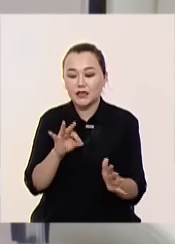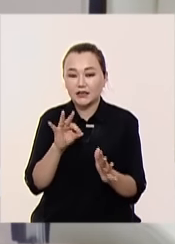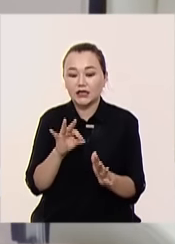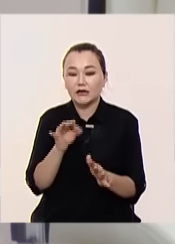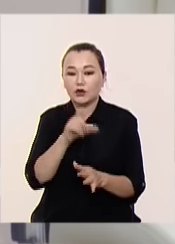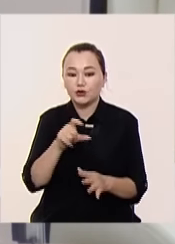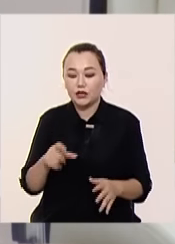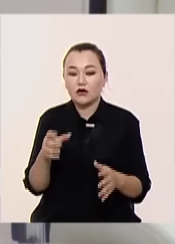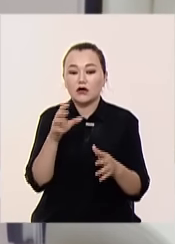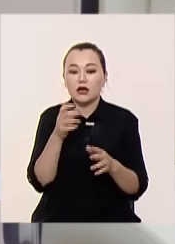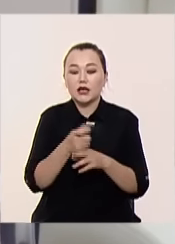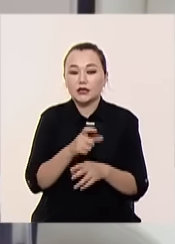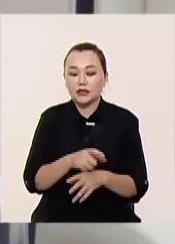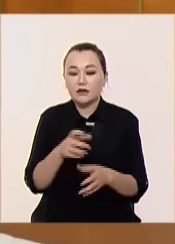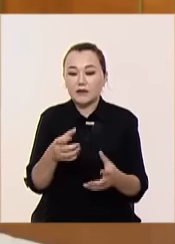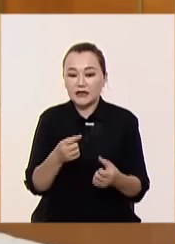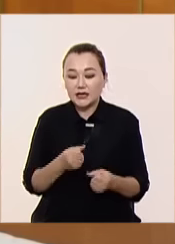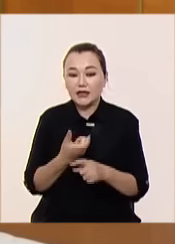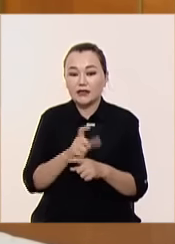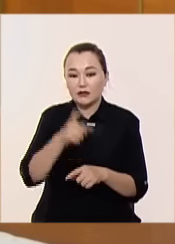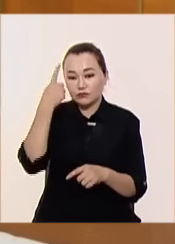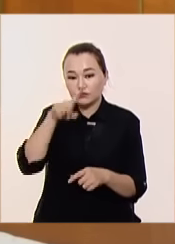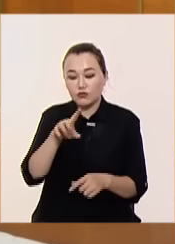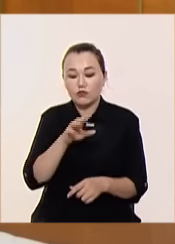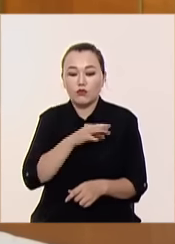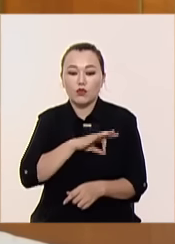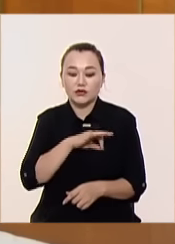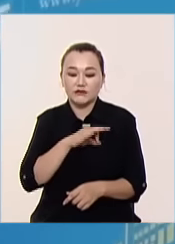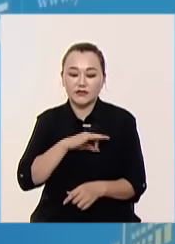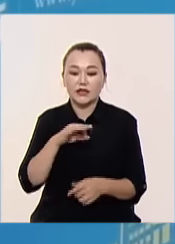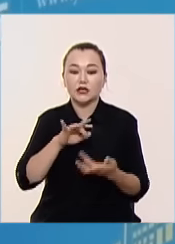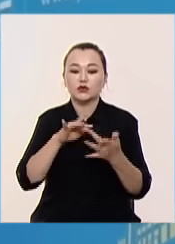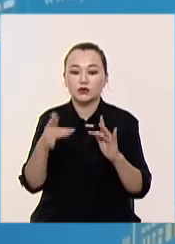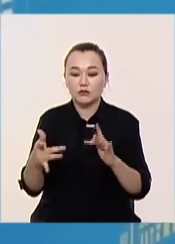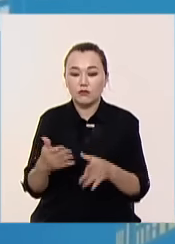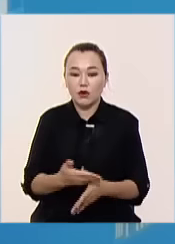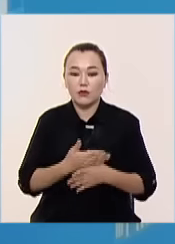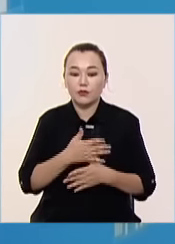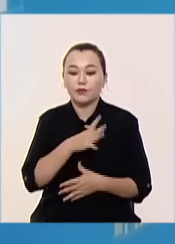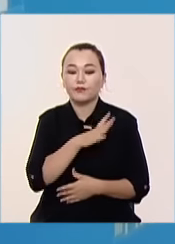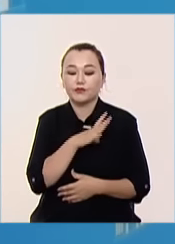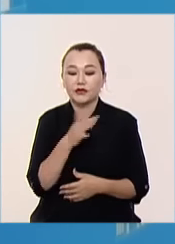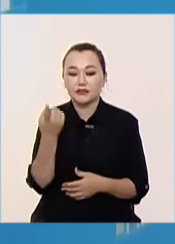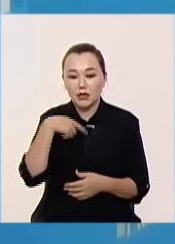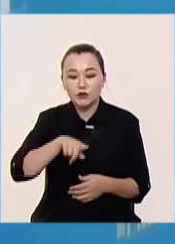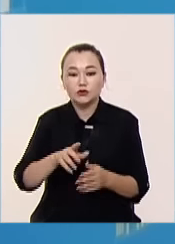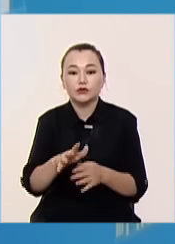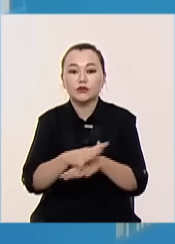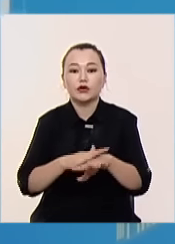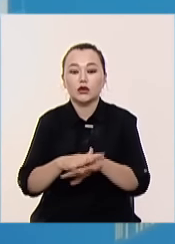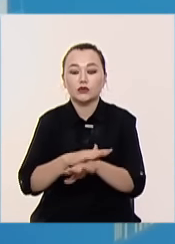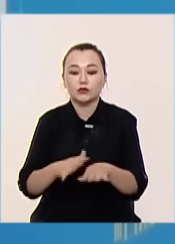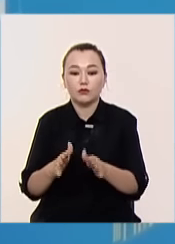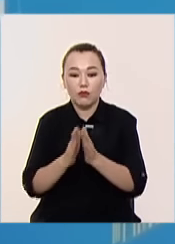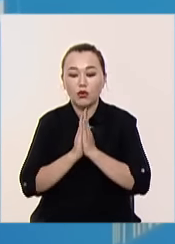роль в принятии этой инициативы сыграли пользователи соцсетей. Это тоже по запросу народа же. Это